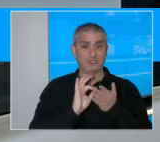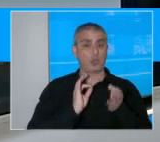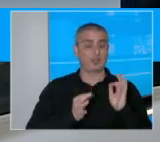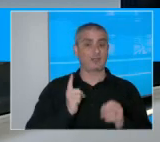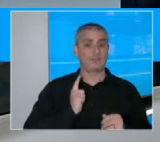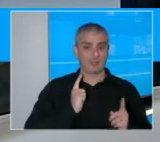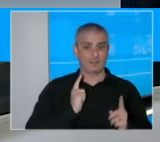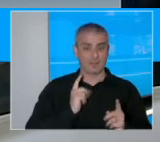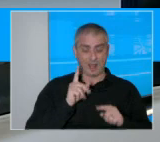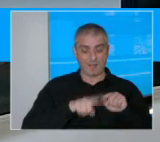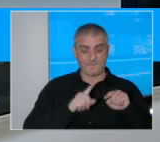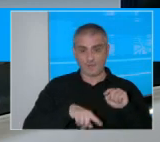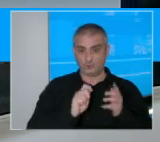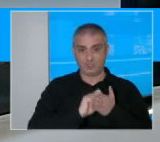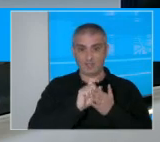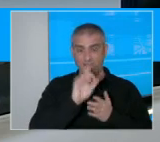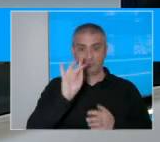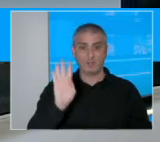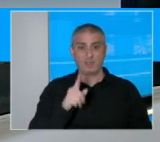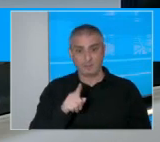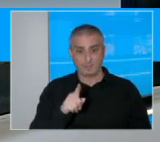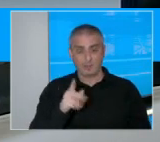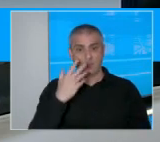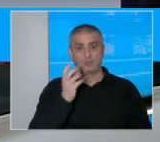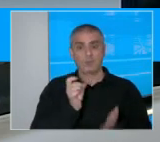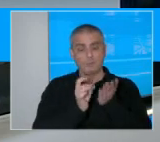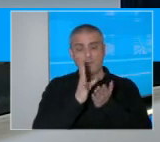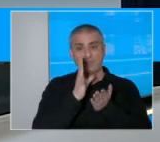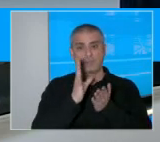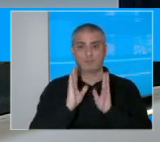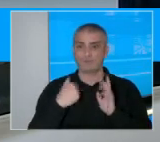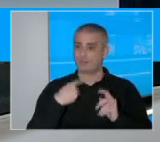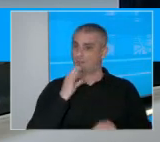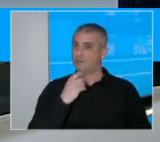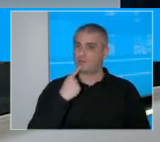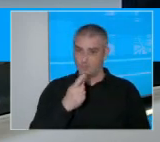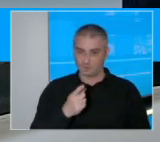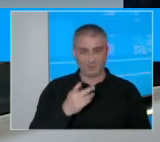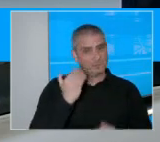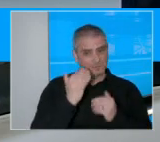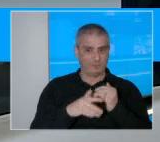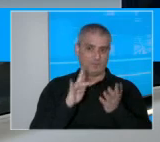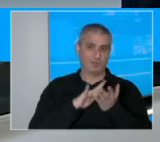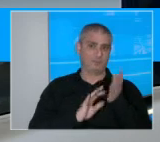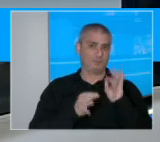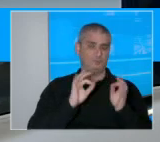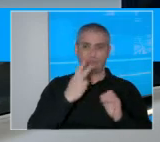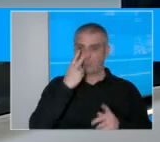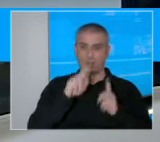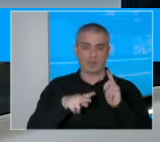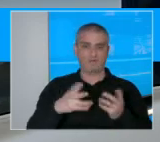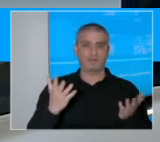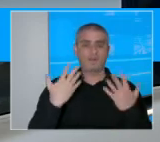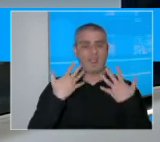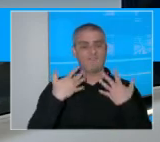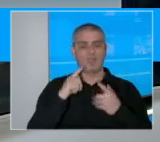פרטי, על הפשלות של כתב האישום נגד נתניהו, היו הולכים הביתה. אני עדיין אומר לך, תשמע, אתה בסוף נמצא במשפטים, אתה רואה לפעמים מלך